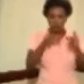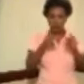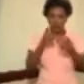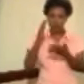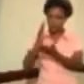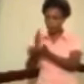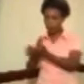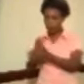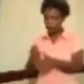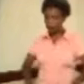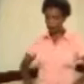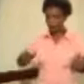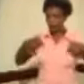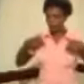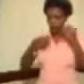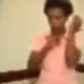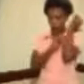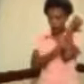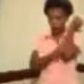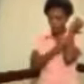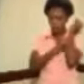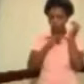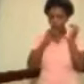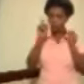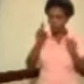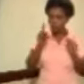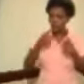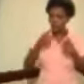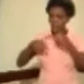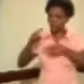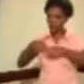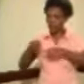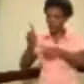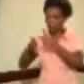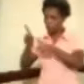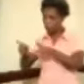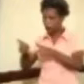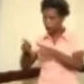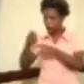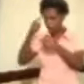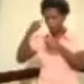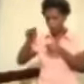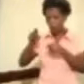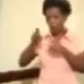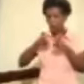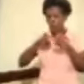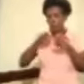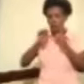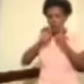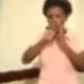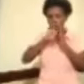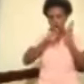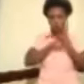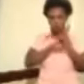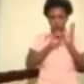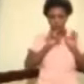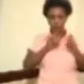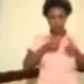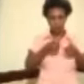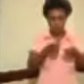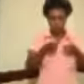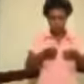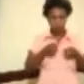saute au CAP pour une fois une licence et porte au prince. Donc, pour ceci, on va favoriser le e-government, qui c'est une nouvelle